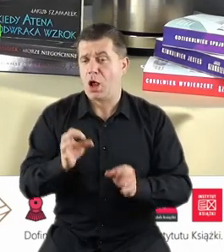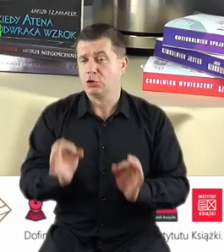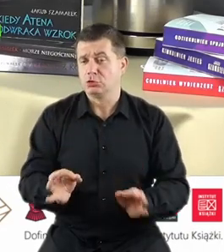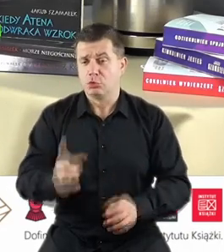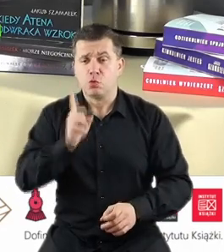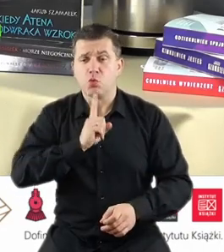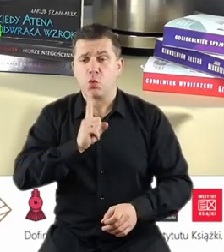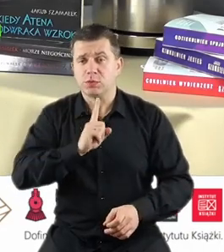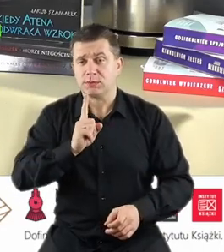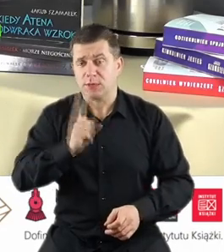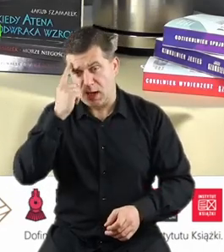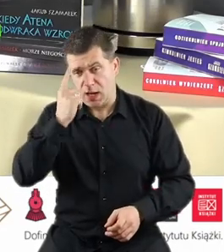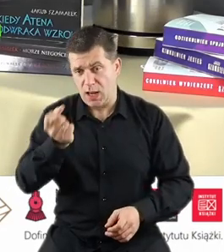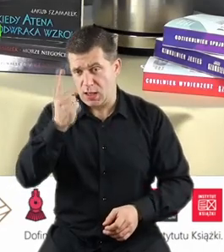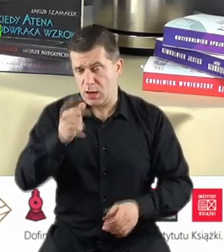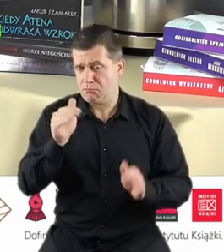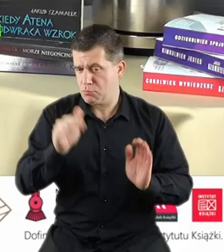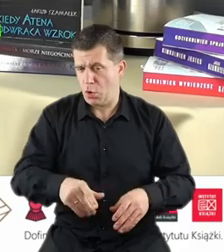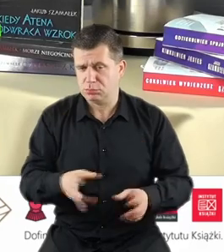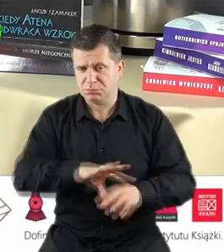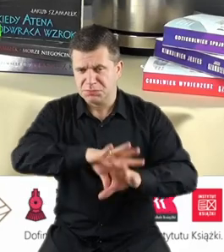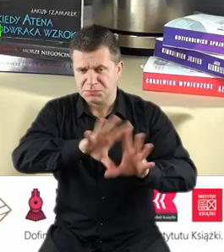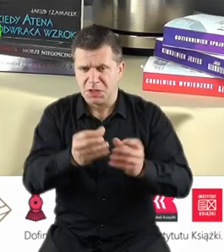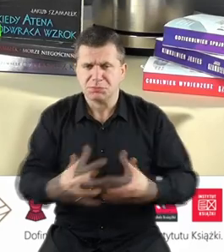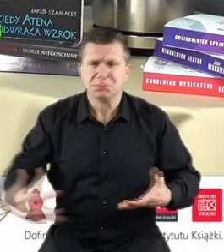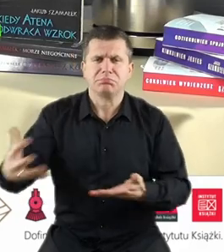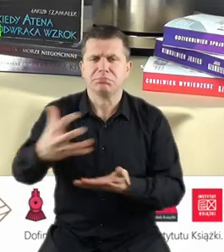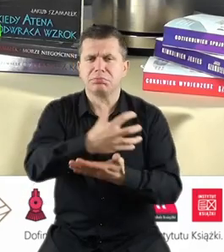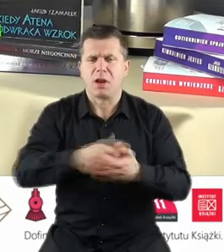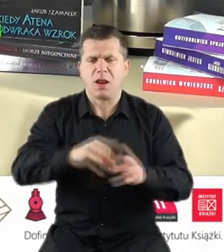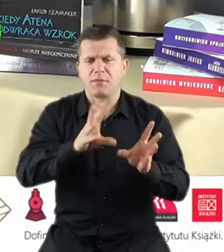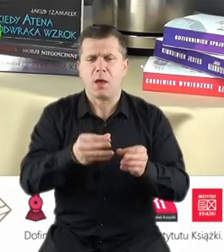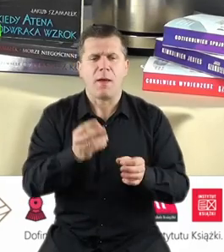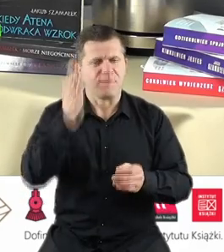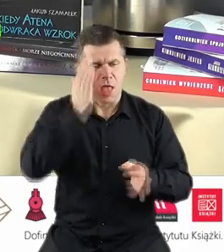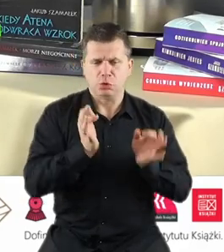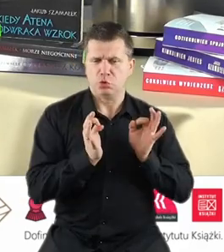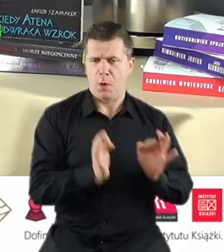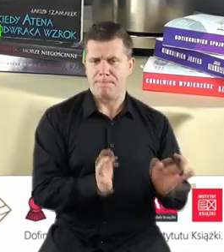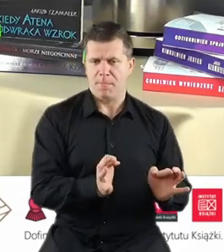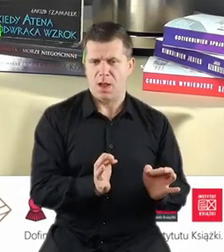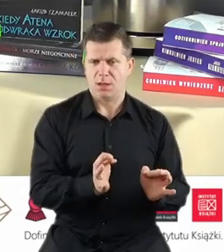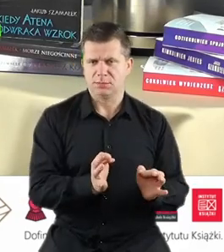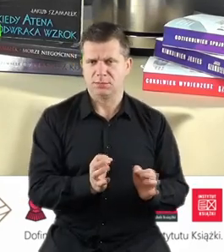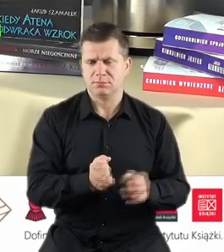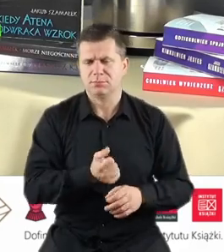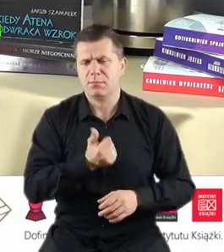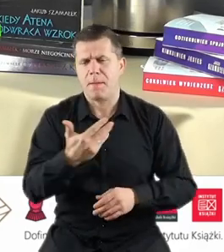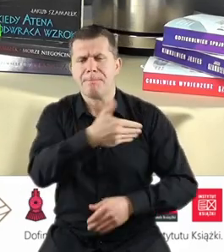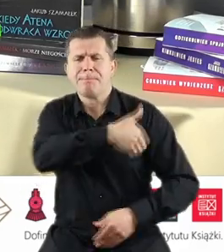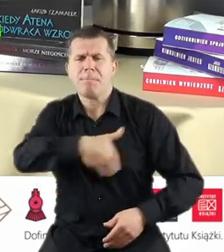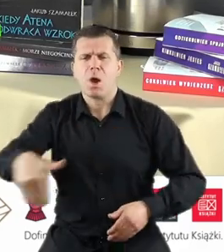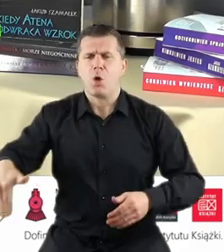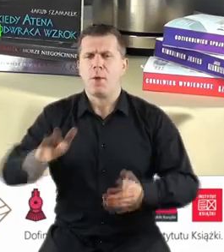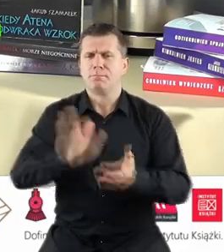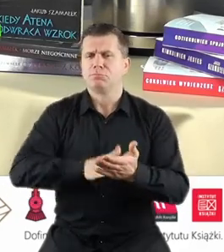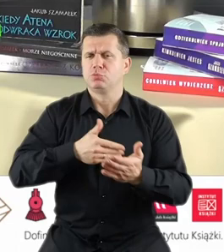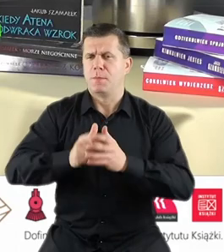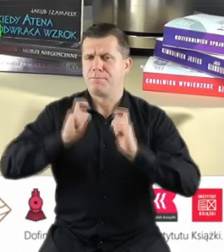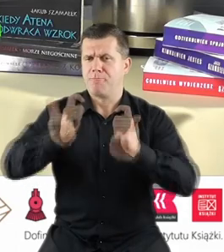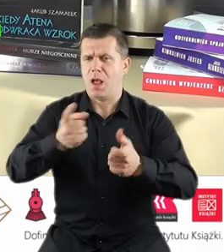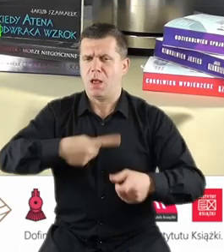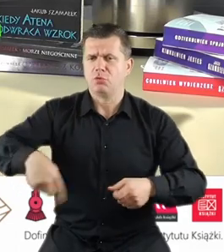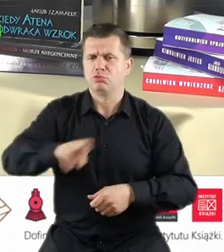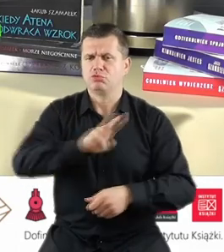pozwala zestawić wiedzę bieżącą, setki tysięcy, miliony przypadków i z tych rzeczy jest w